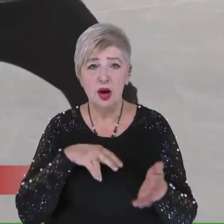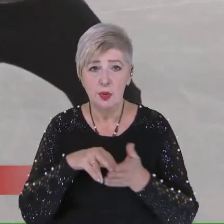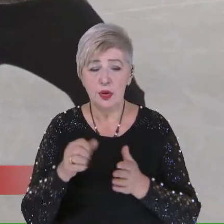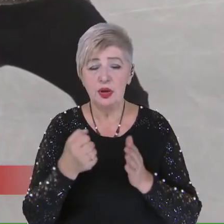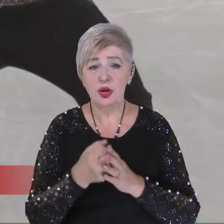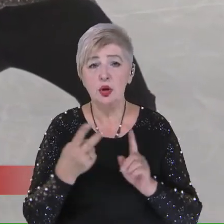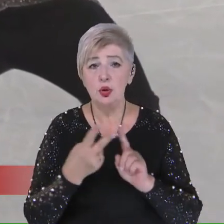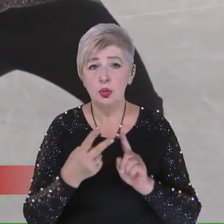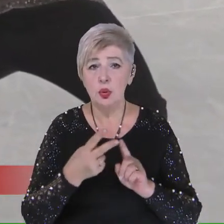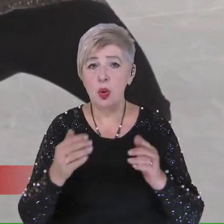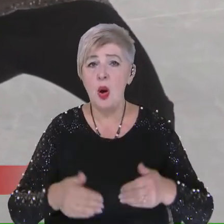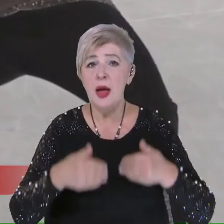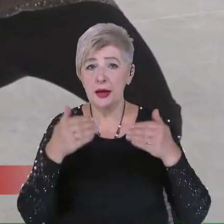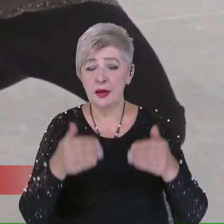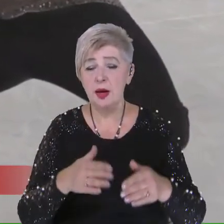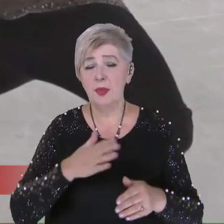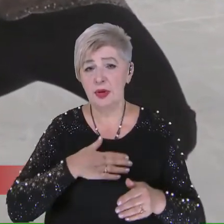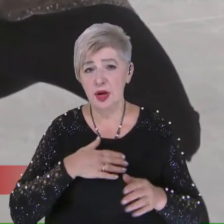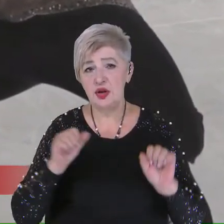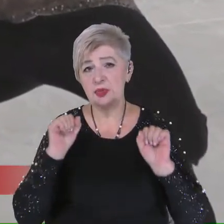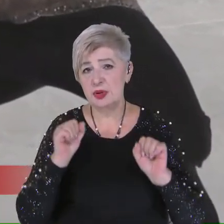етапу змагань наші спортсмени не змогли.